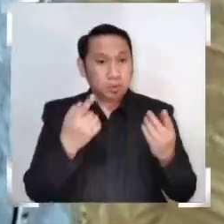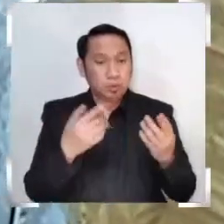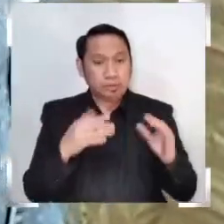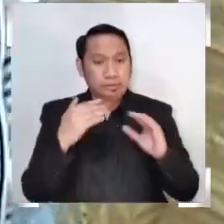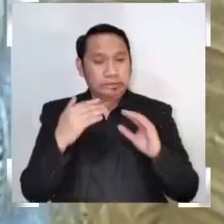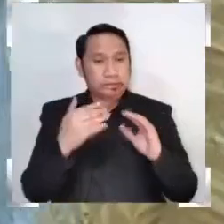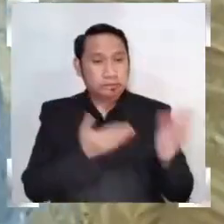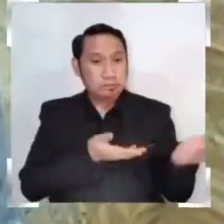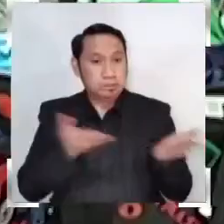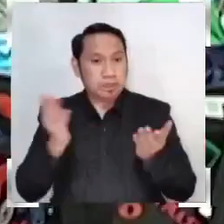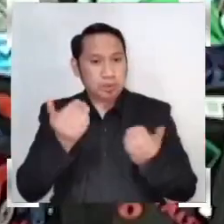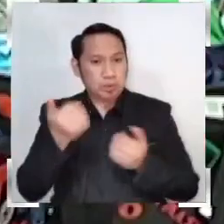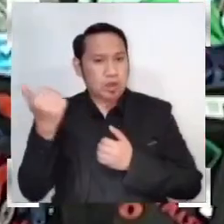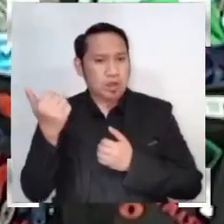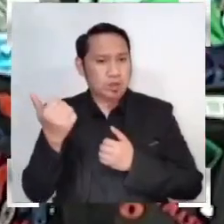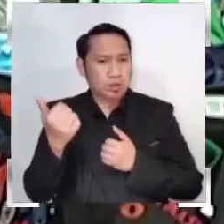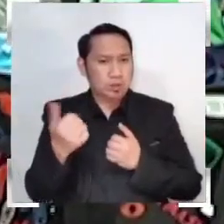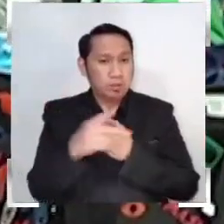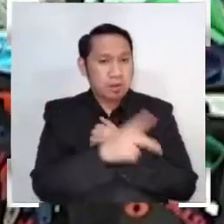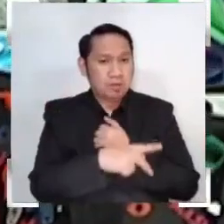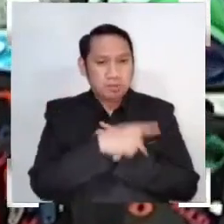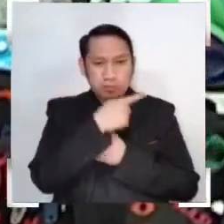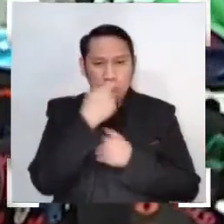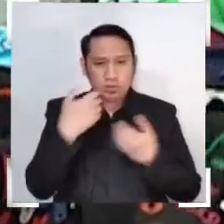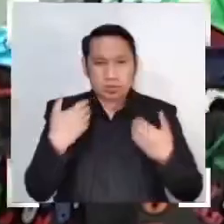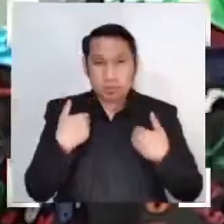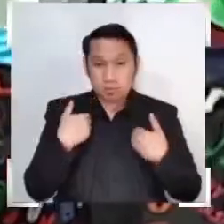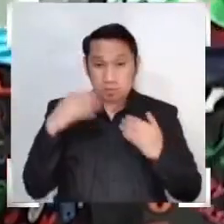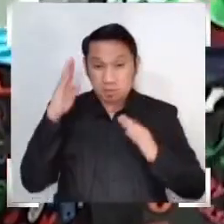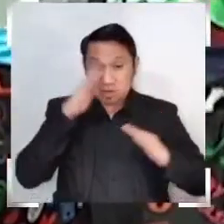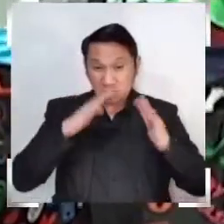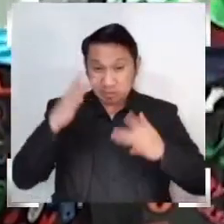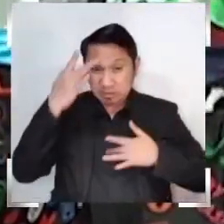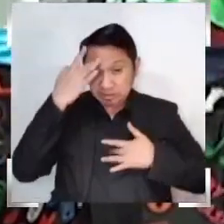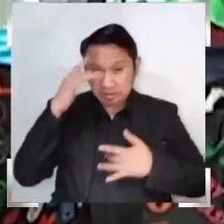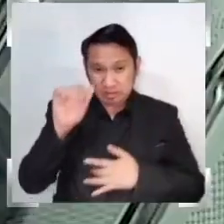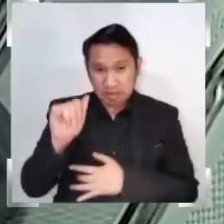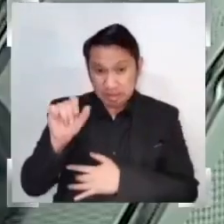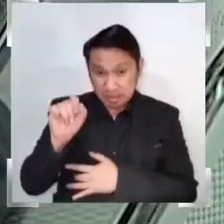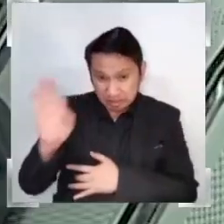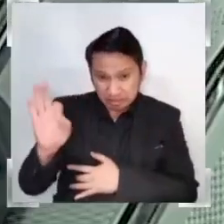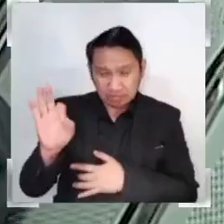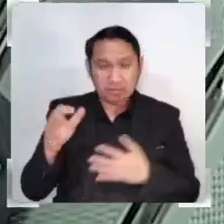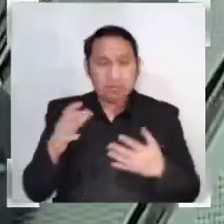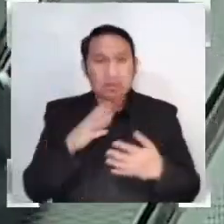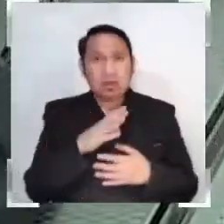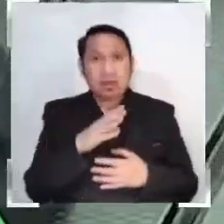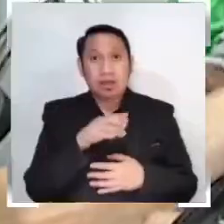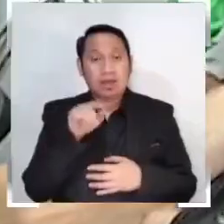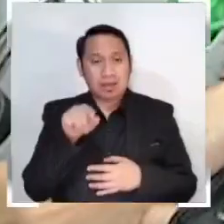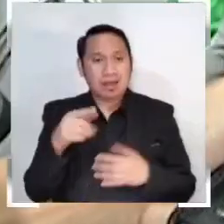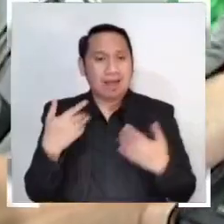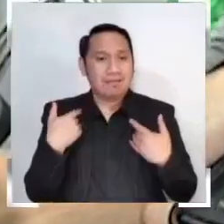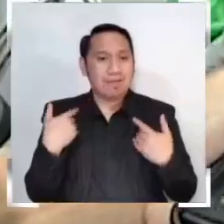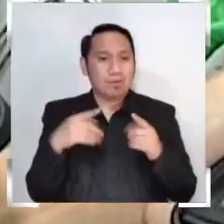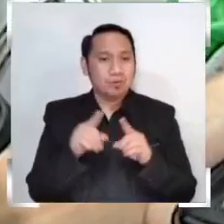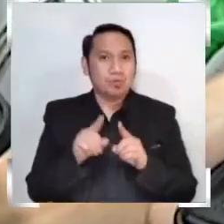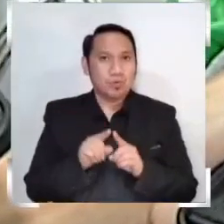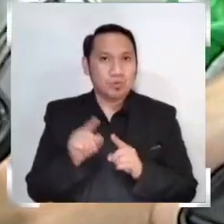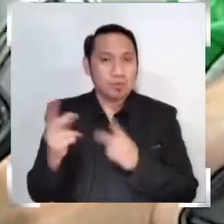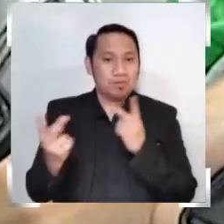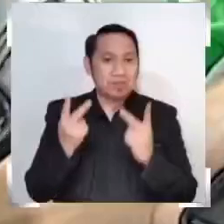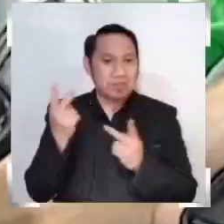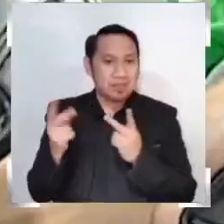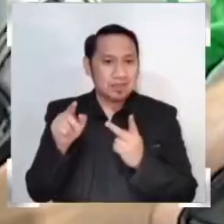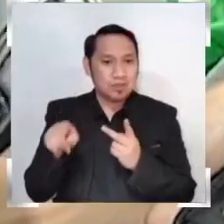rin ng African Swine Fever. Ang ilang pasahero uuwing probinsya para dalawin ang puntod ng mga yumaong kaanak. First undas kong